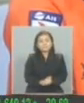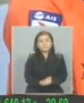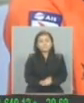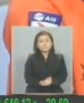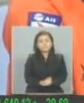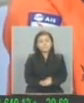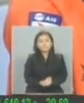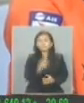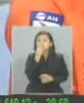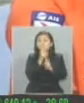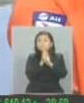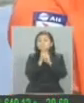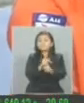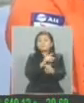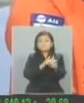ก็ติดตามทุกนัดนะคะ